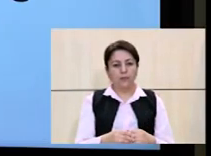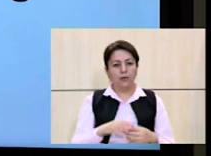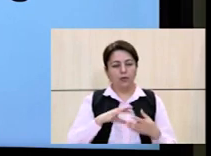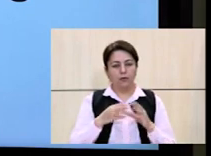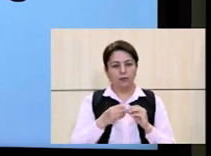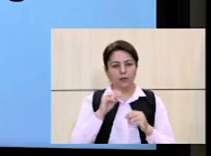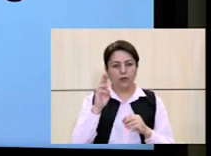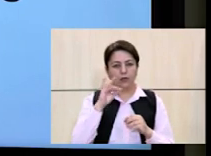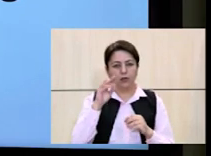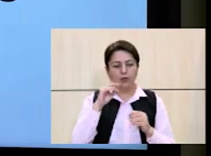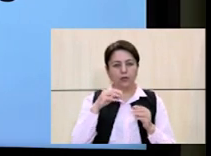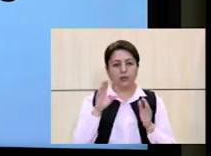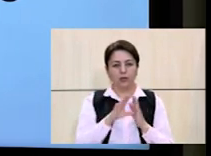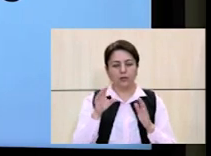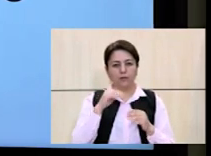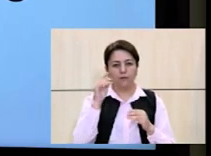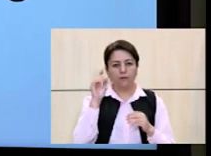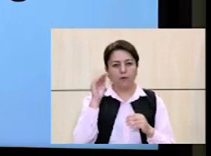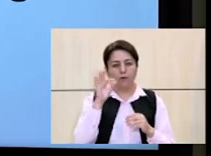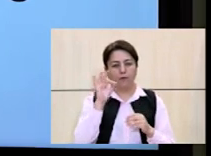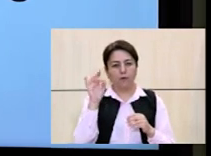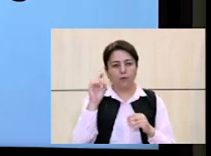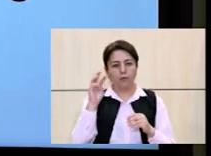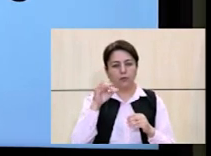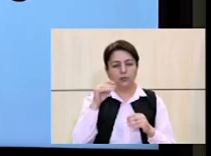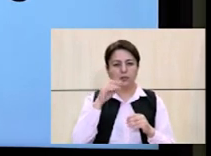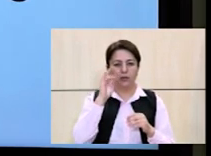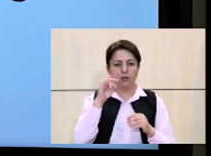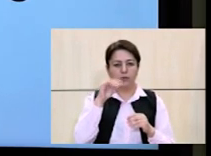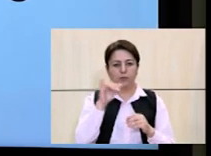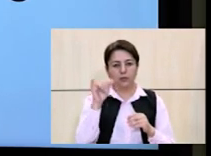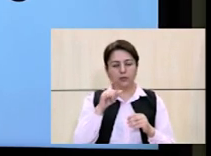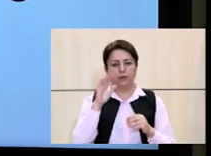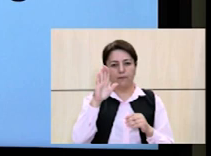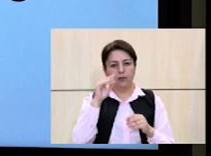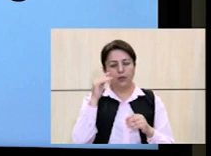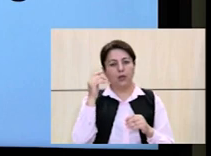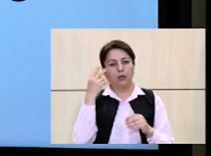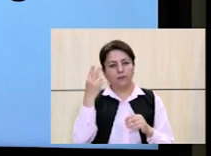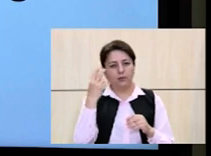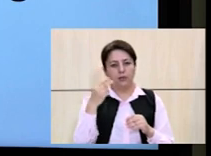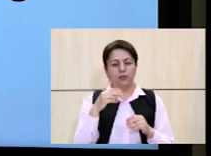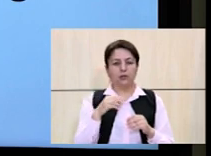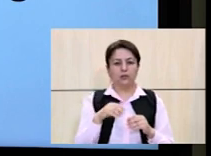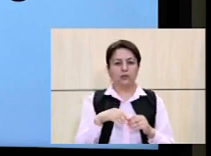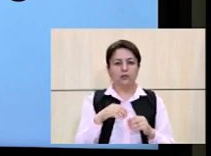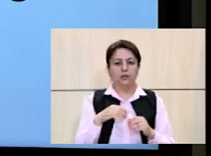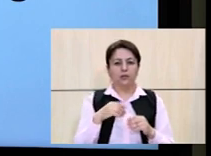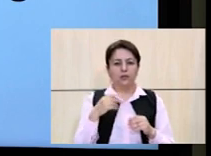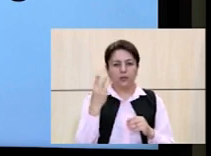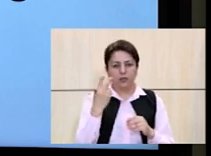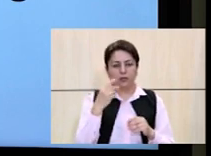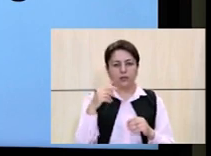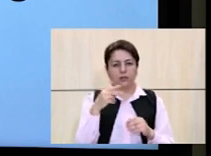Demak, kinetik energiyaning formulasi m ko'paytirilgan v kvadrat taqsim 2 ga teng edi. Potensial